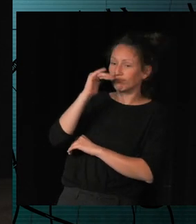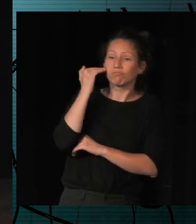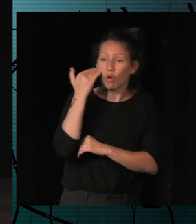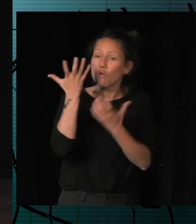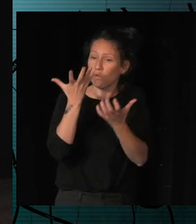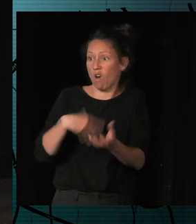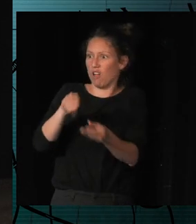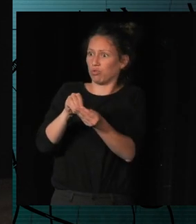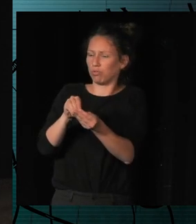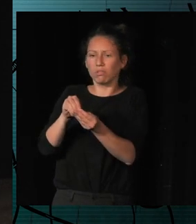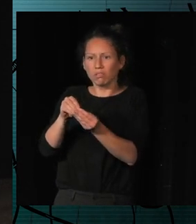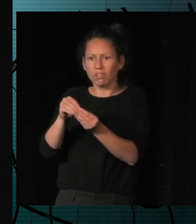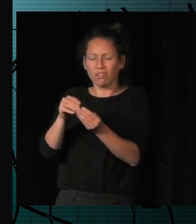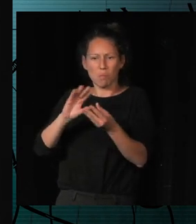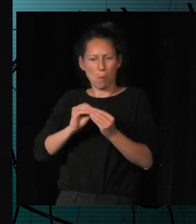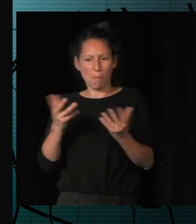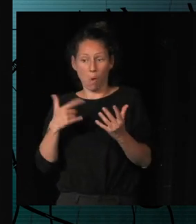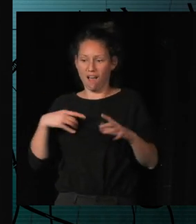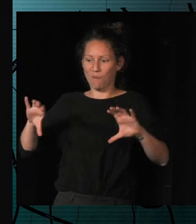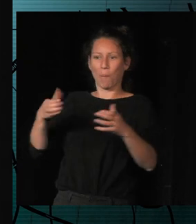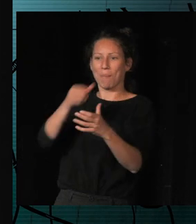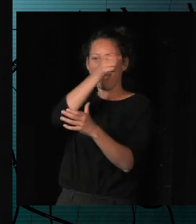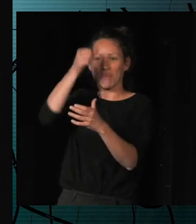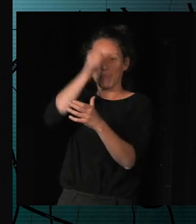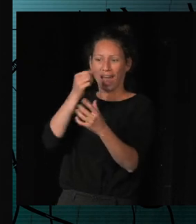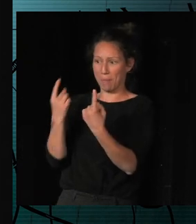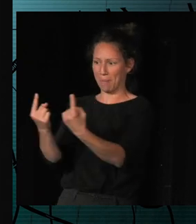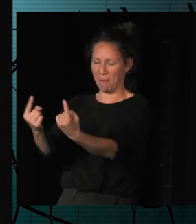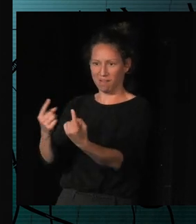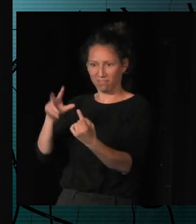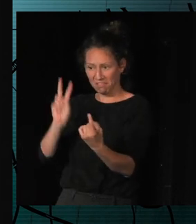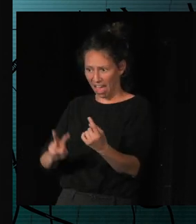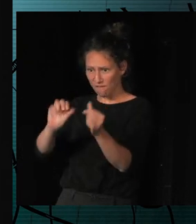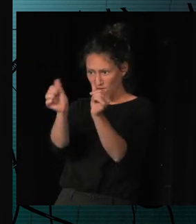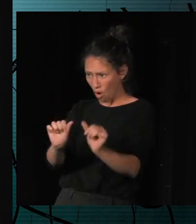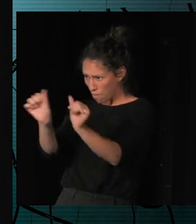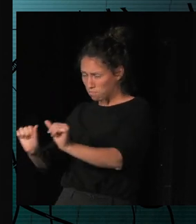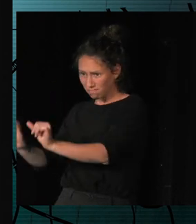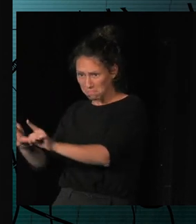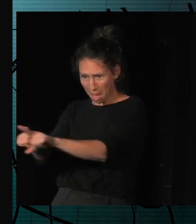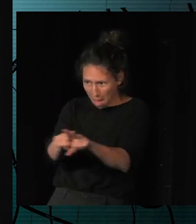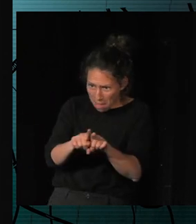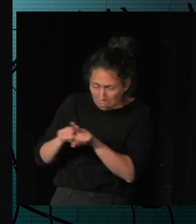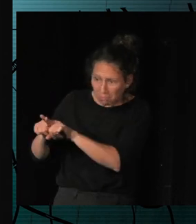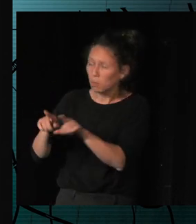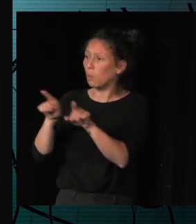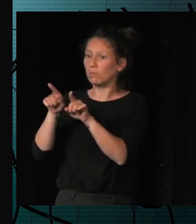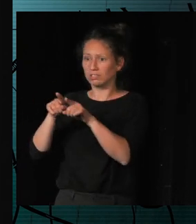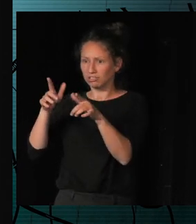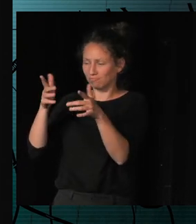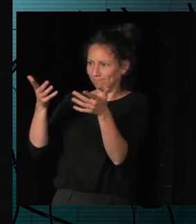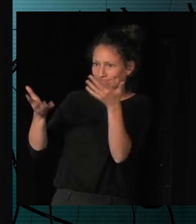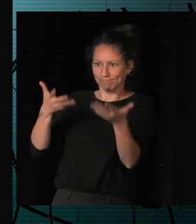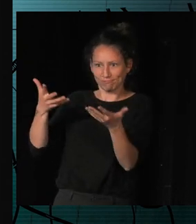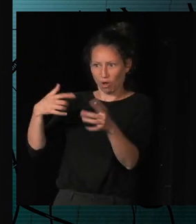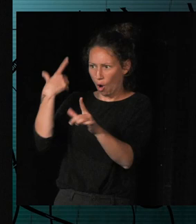et sont et on on enlève toute particularité parce qu'elles ont le visage bandé elles ont toutes la même morphologie la même tenue la même taille et ce que je trouve assez intéressant c'est parce